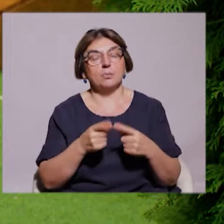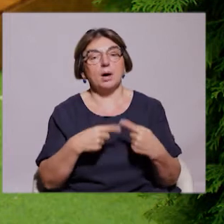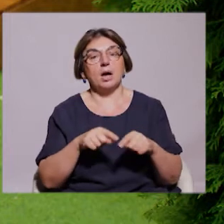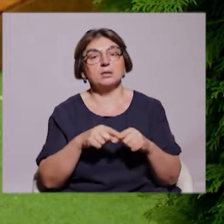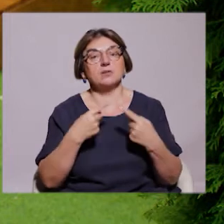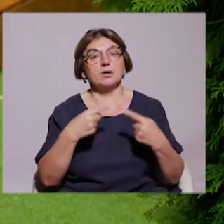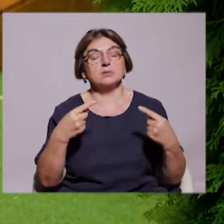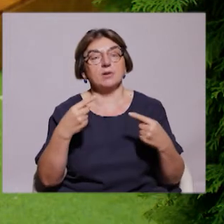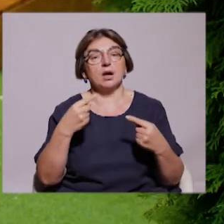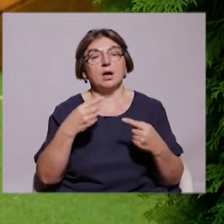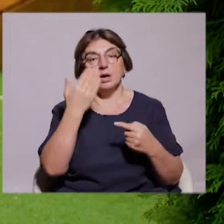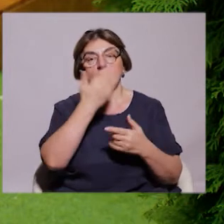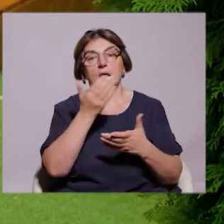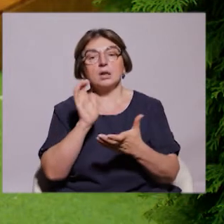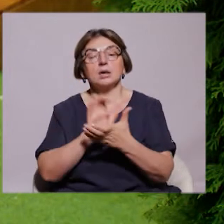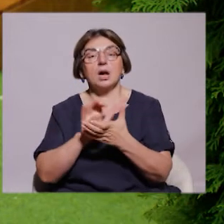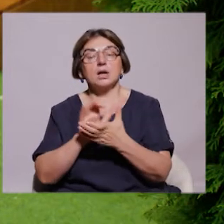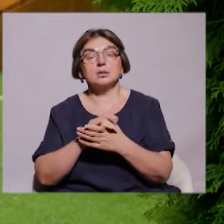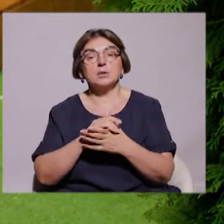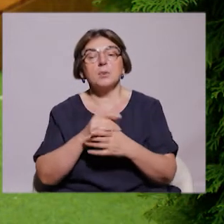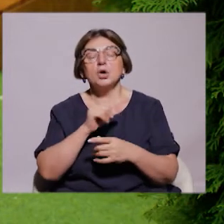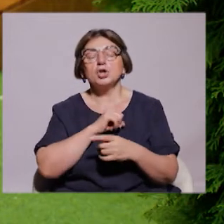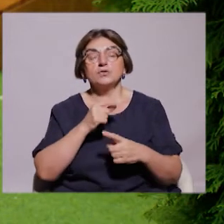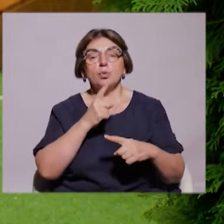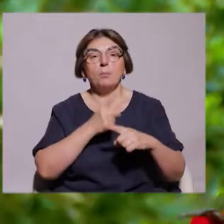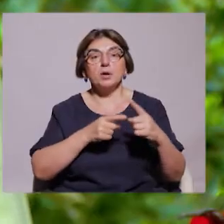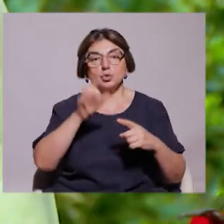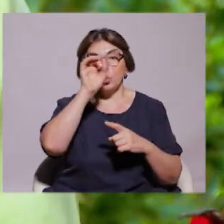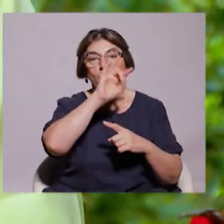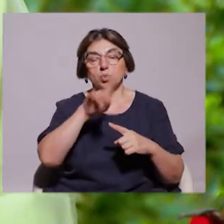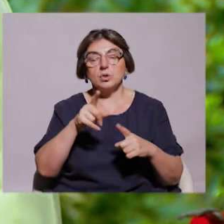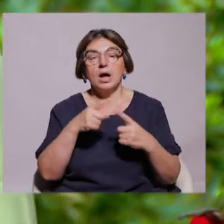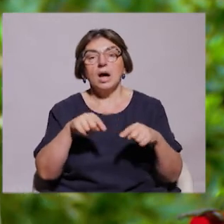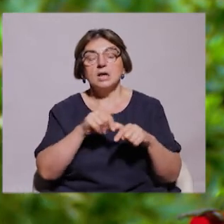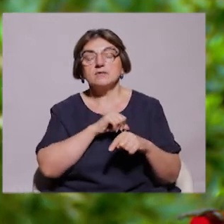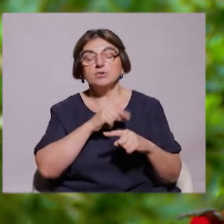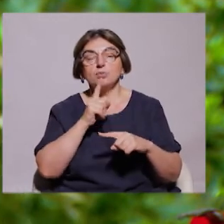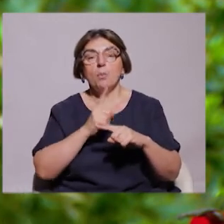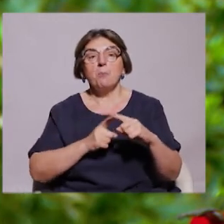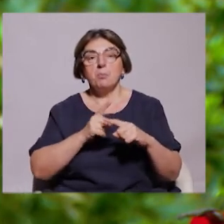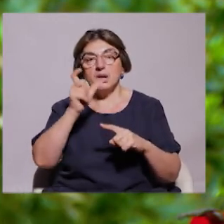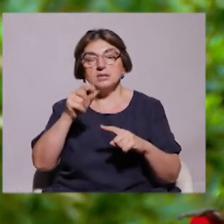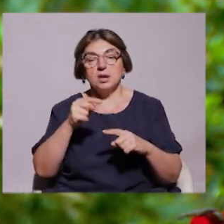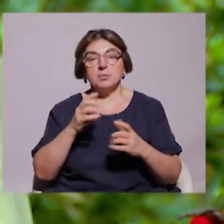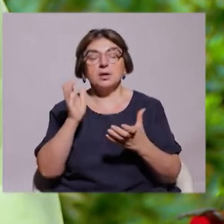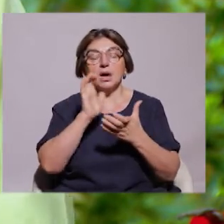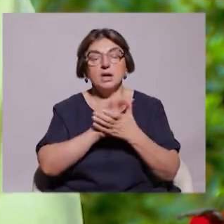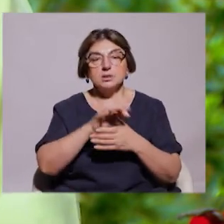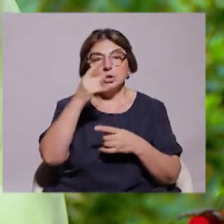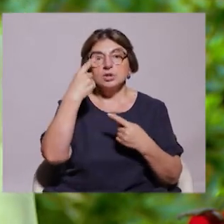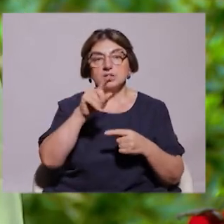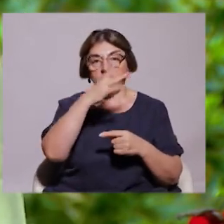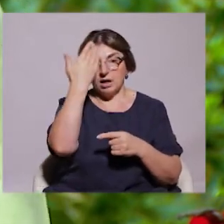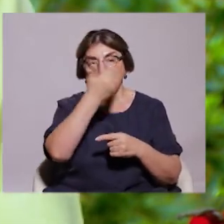ბერძნებიც გაეცნენ სხვა ხალხების კულტურას და მოხდა კულტურების ურთიერთგაცვლა. ბერძნული კოლონიზაციის დროს საფუძველი ჩაეყარა ერთ-ერთ